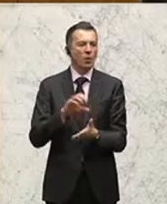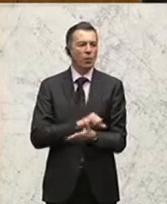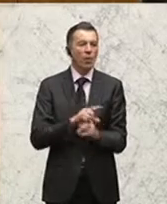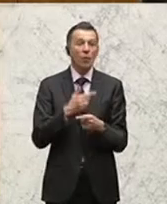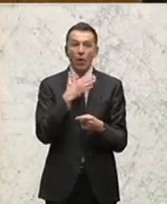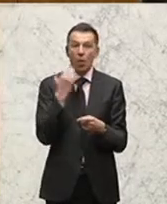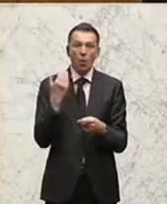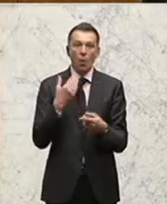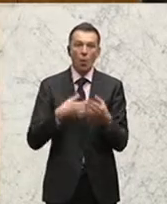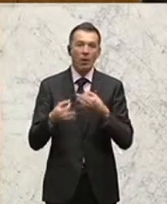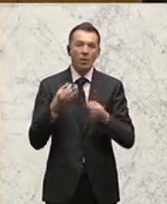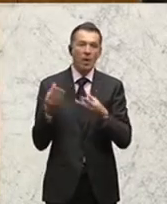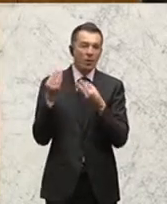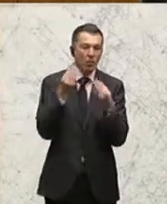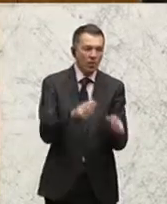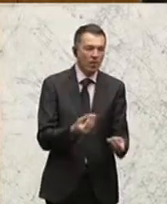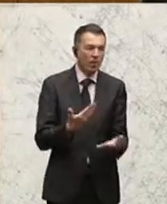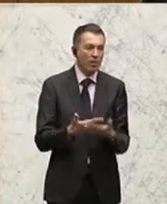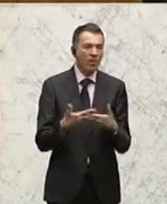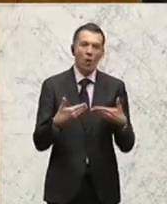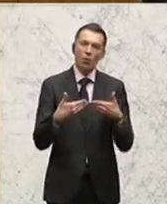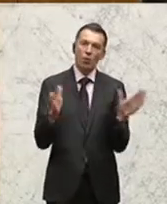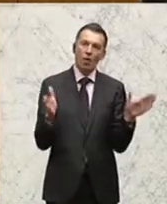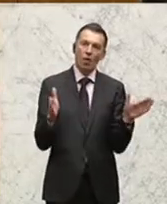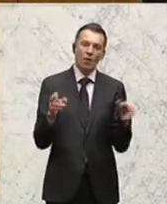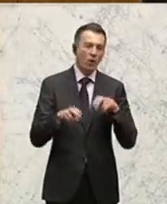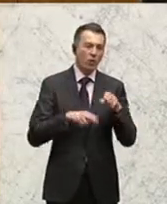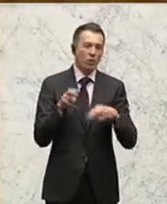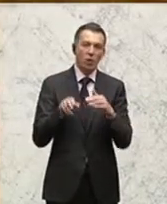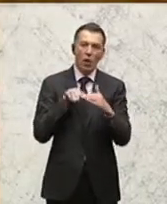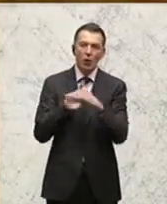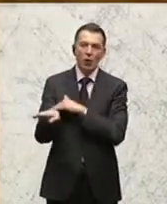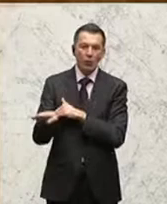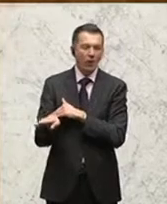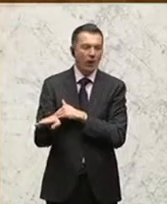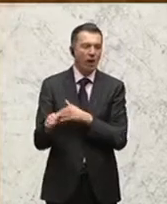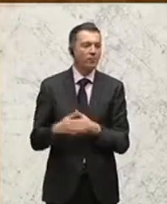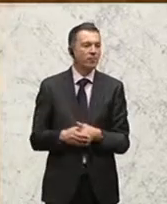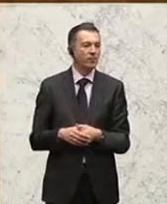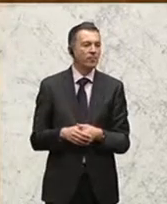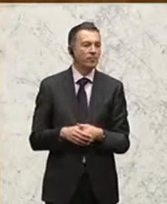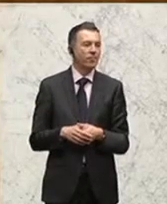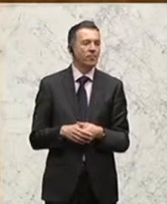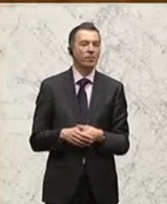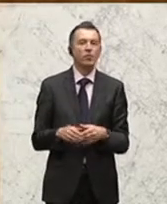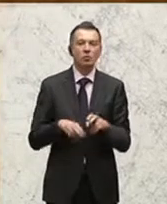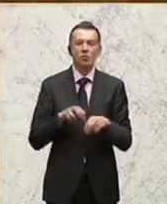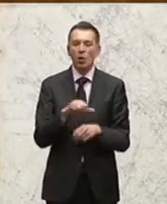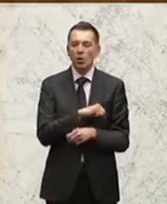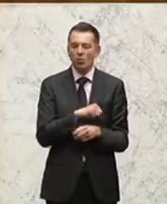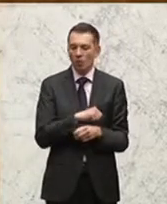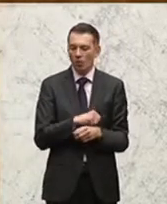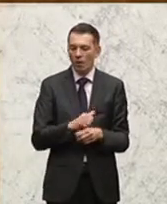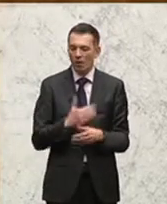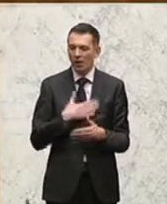keine Informationen weiter und daher bitte Tür auf, Steuerflüchtlinge und Steuersünder sind bei uns